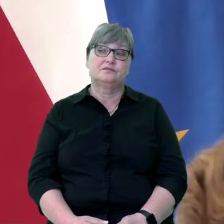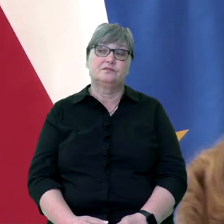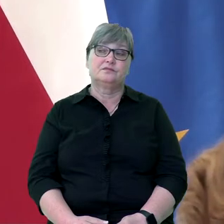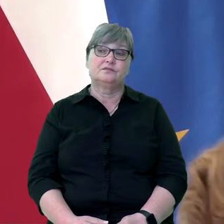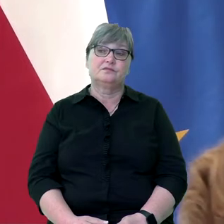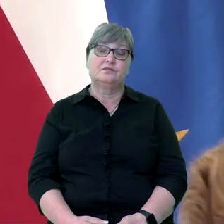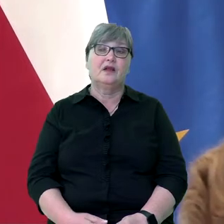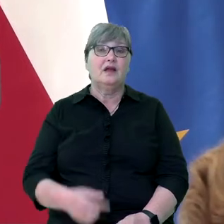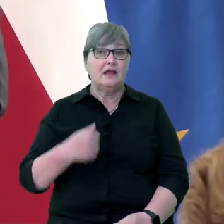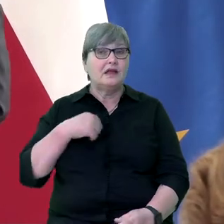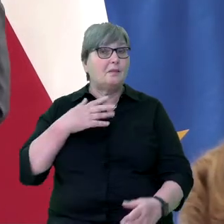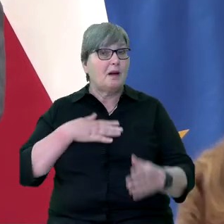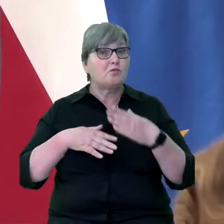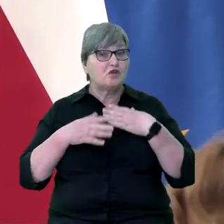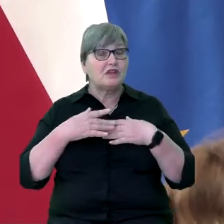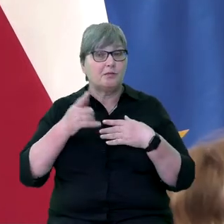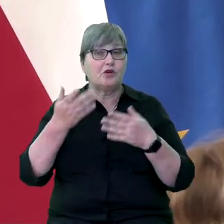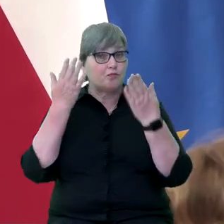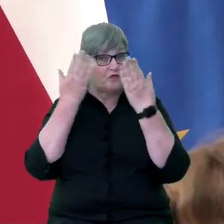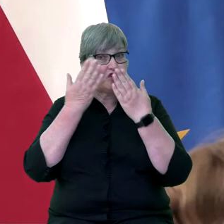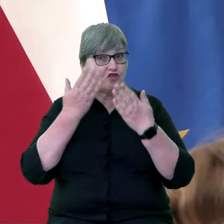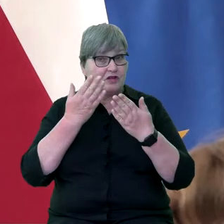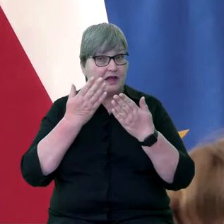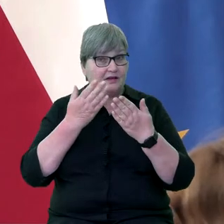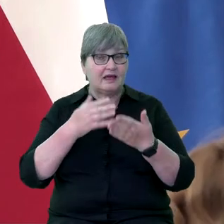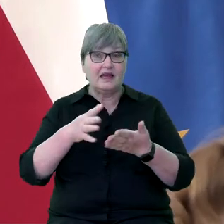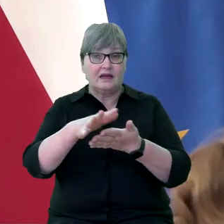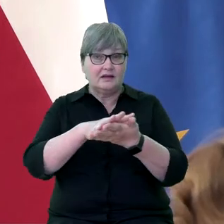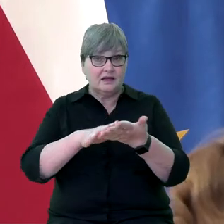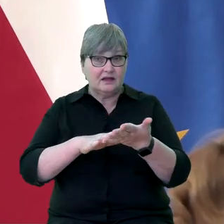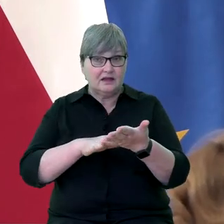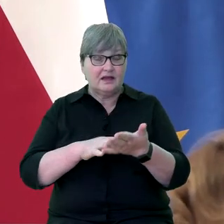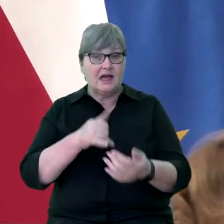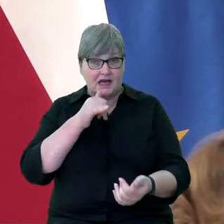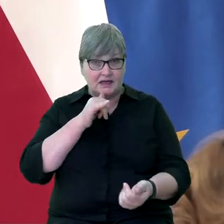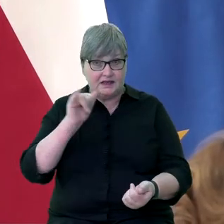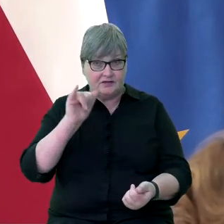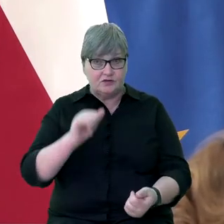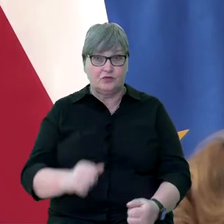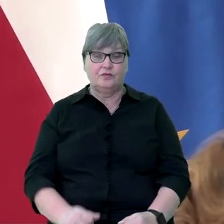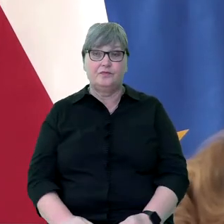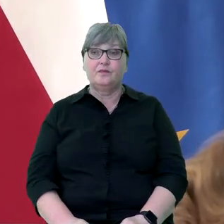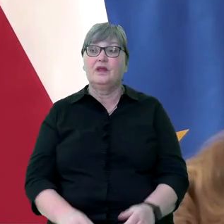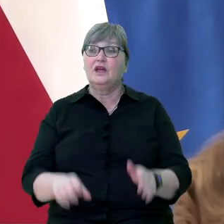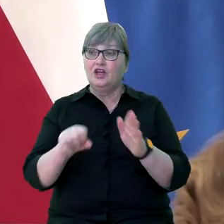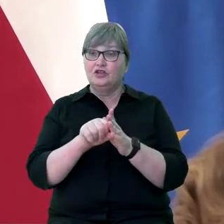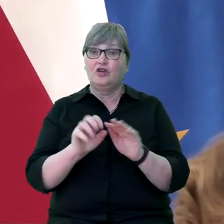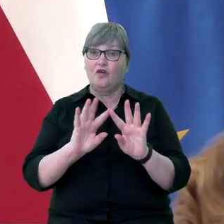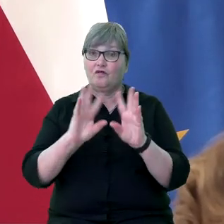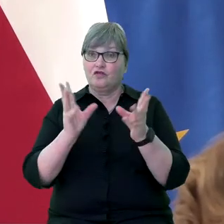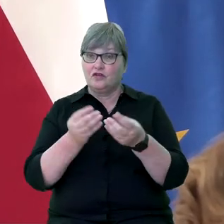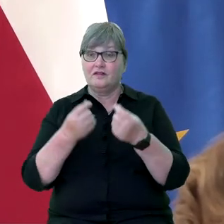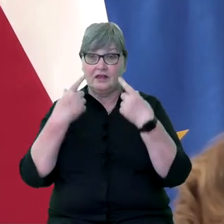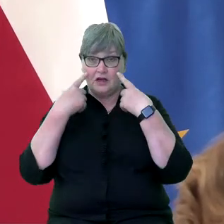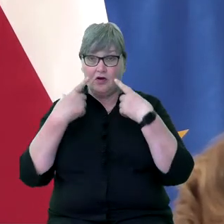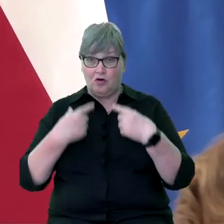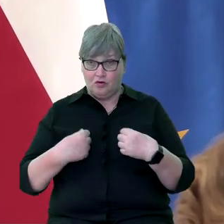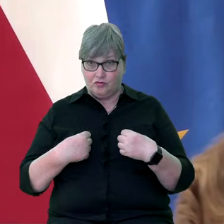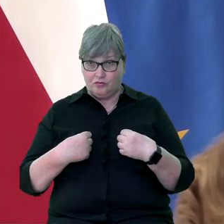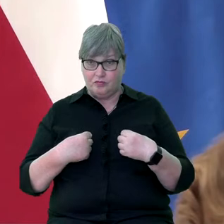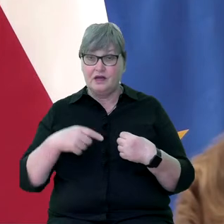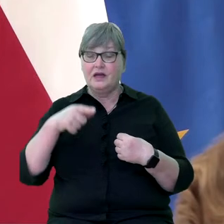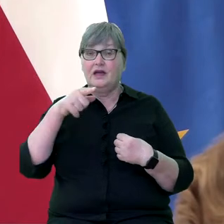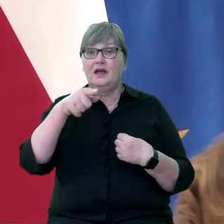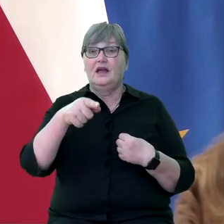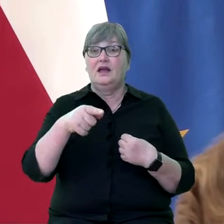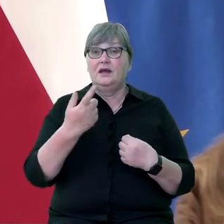Mam przyjemność odczytać list skierowany do organizatorów i uczestników konferencji z okazji stulecia